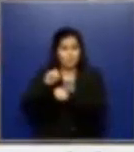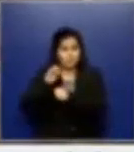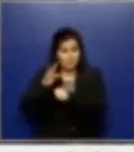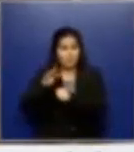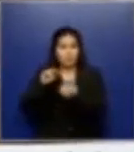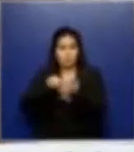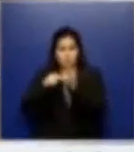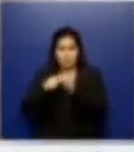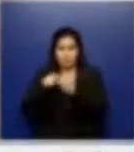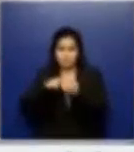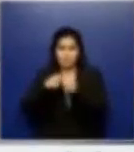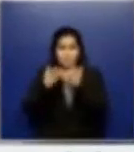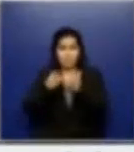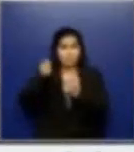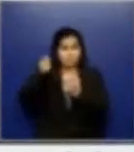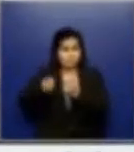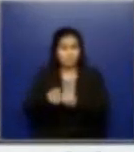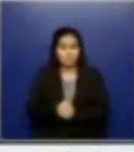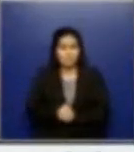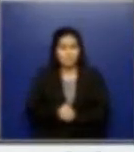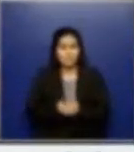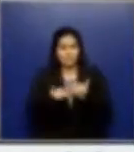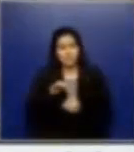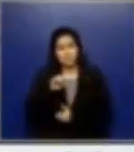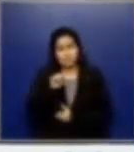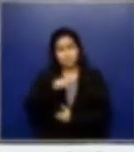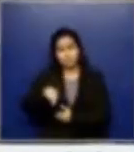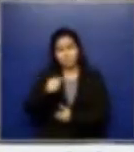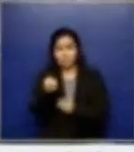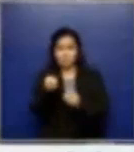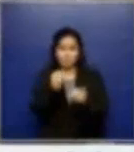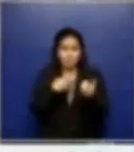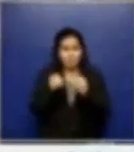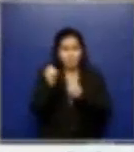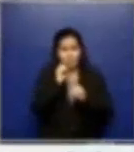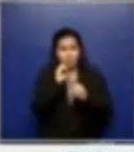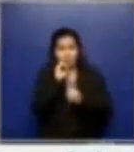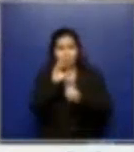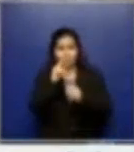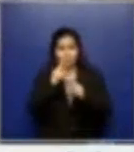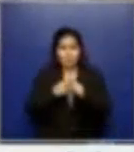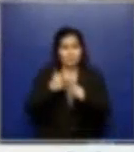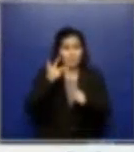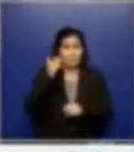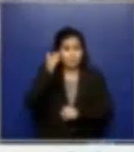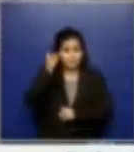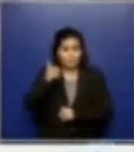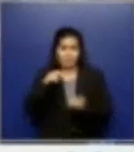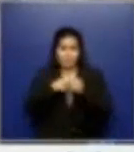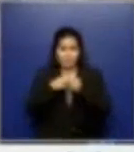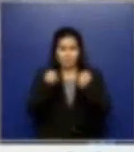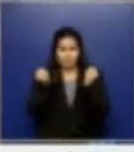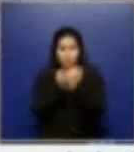ด้วยก็ซ้ำไปแล้วก็วันนี้เพื่อนสมาชิกหลายคนพูดมาทั้งวันเลยว่าอีก3เดือนวิกฤตใหญ่มา